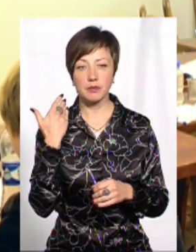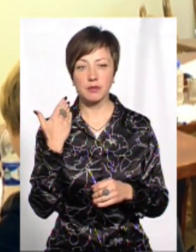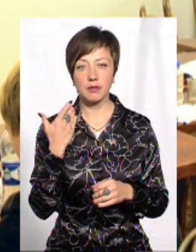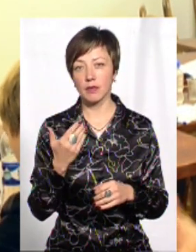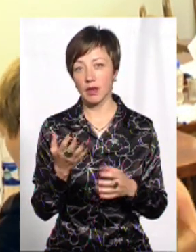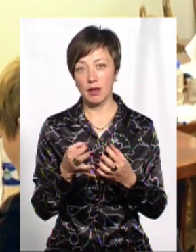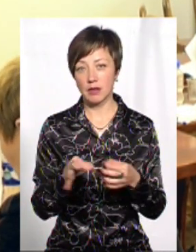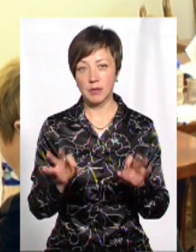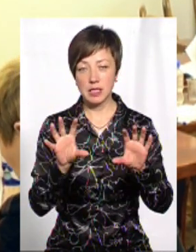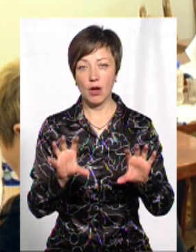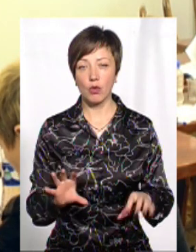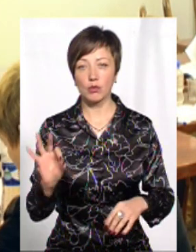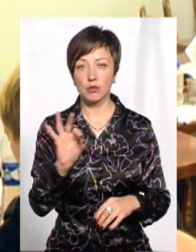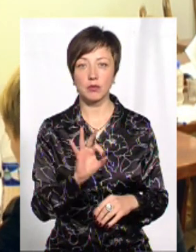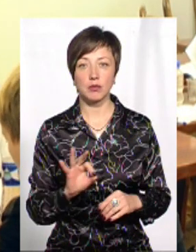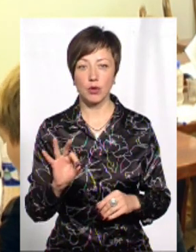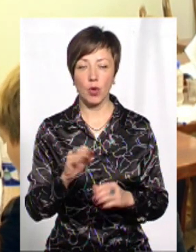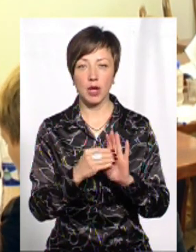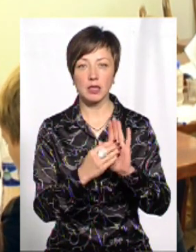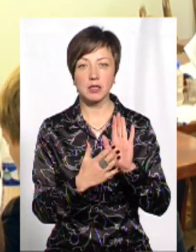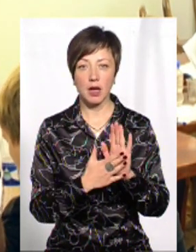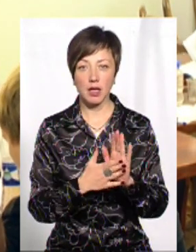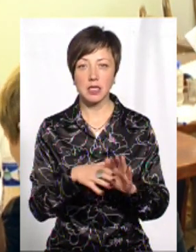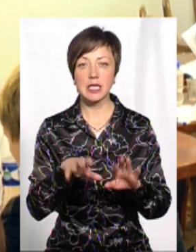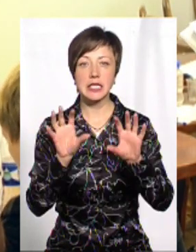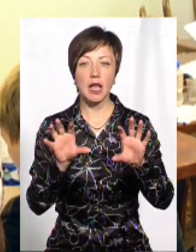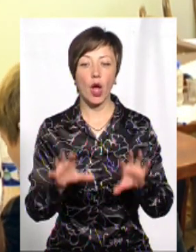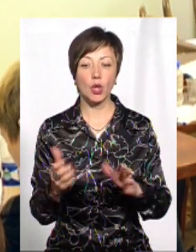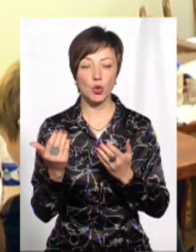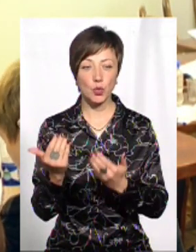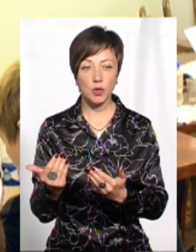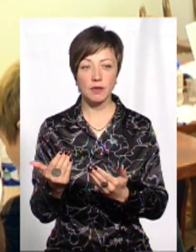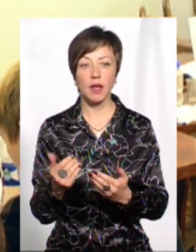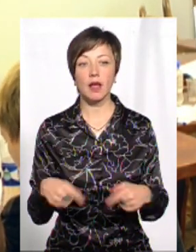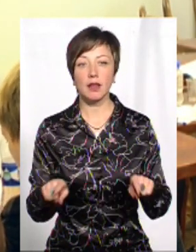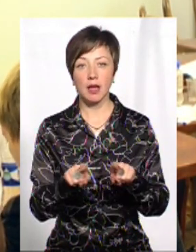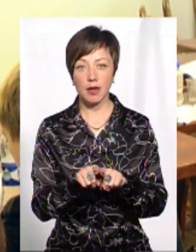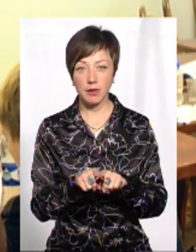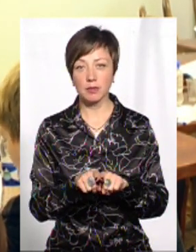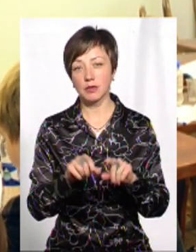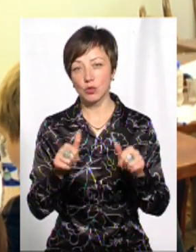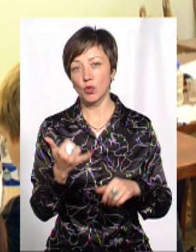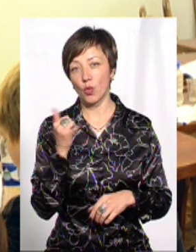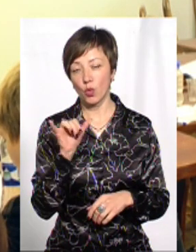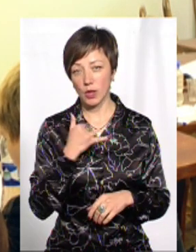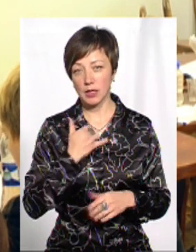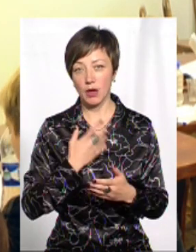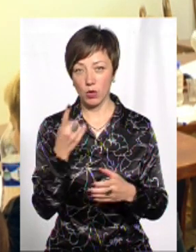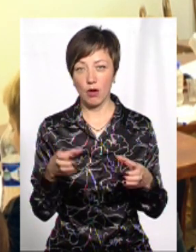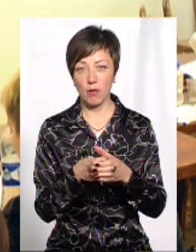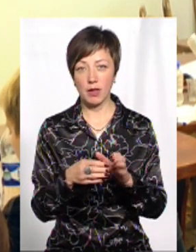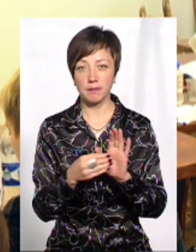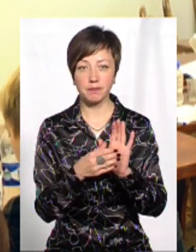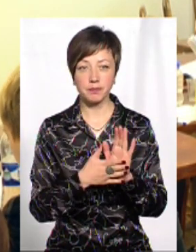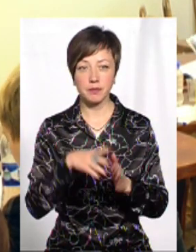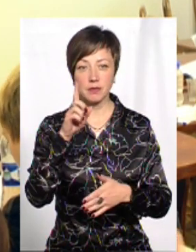закон відносно того, відносно реєстрації статутів. І таким чином у нас є одна громада, яка зафіксована, що